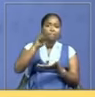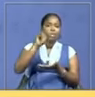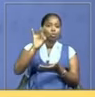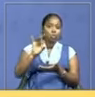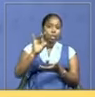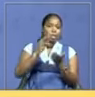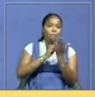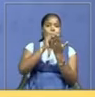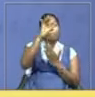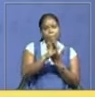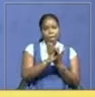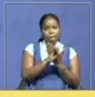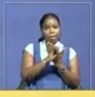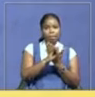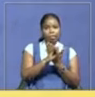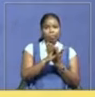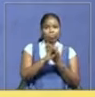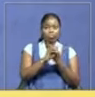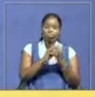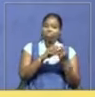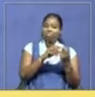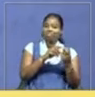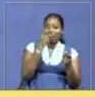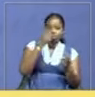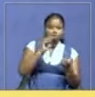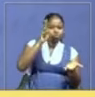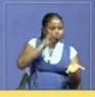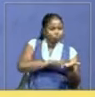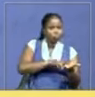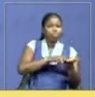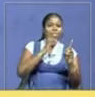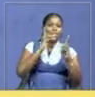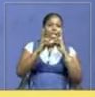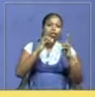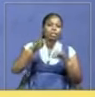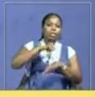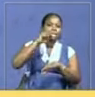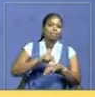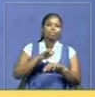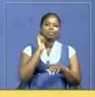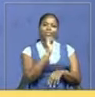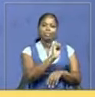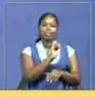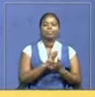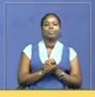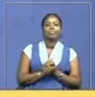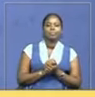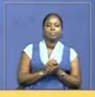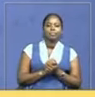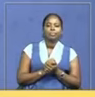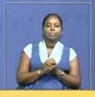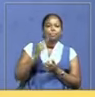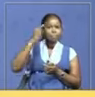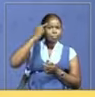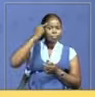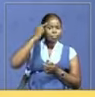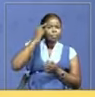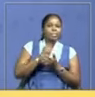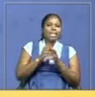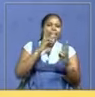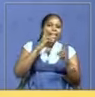mai consacrée au dialogue national en accord avec l'esprit de mon discours d'ouverture de mon